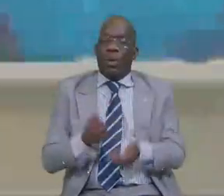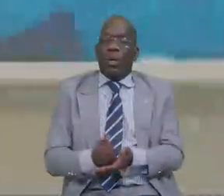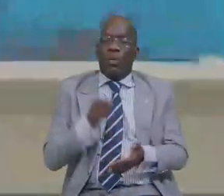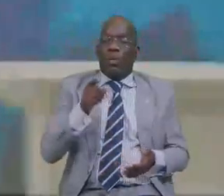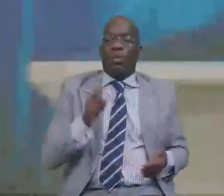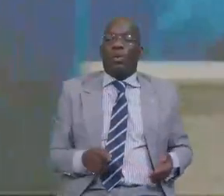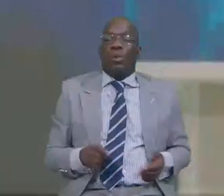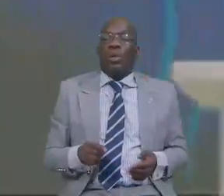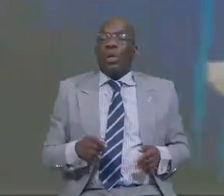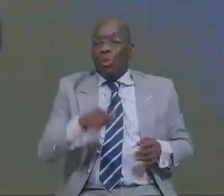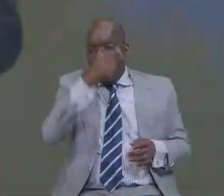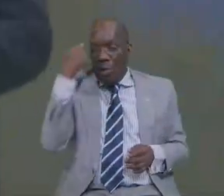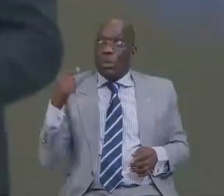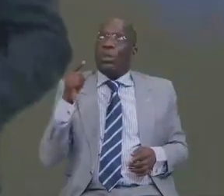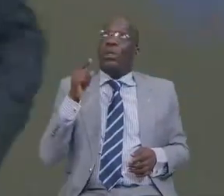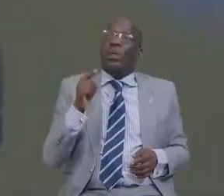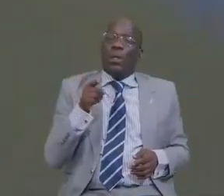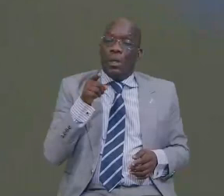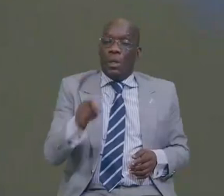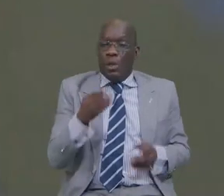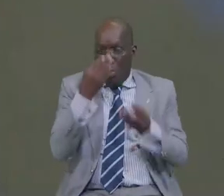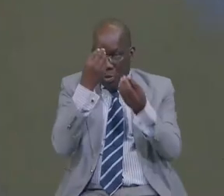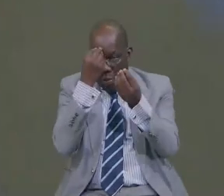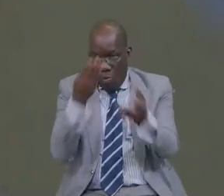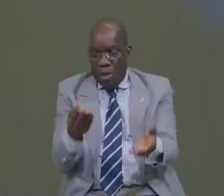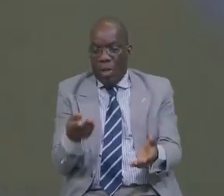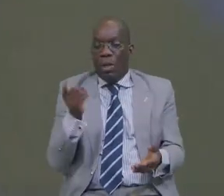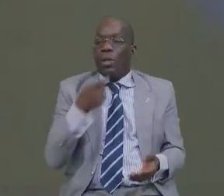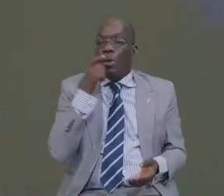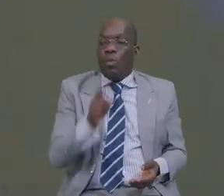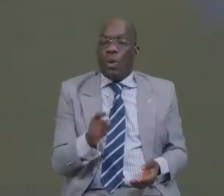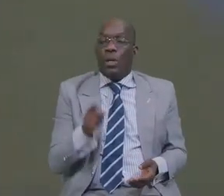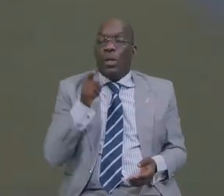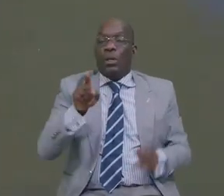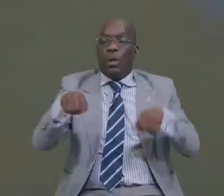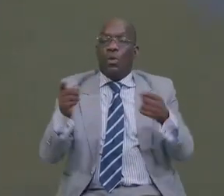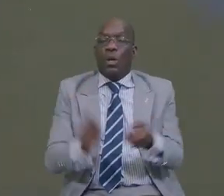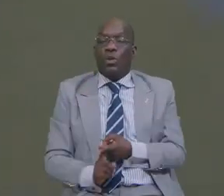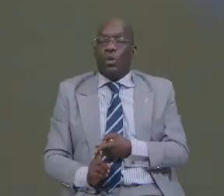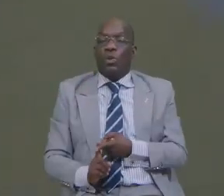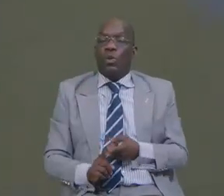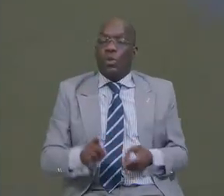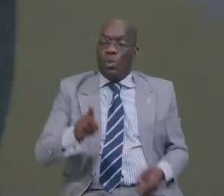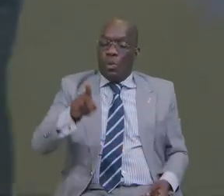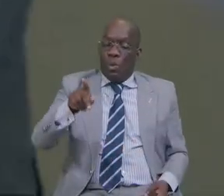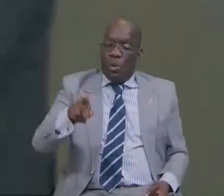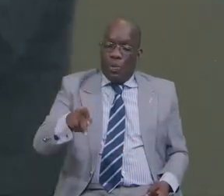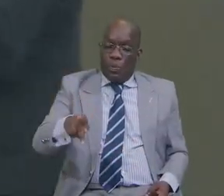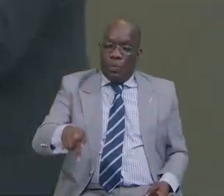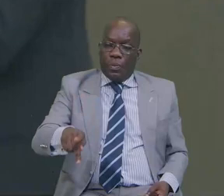Parce qu'il a, il a cédé à la commission contraignante, il est allé vers Pharaon. Et il a contraint